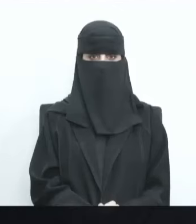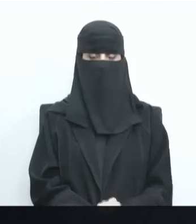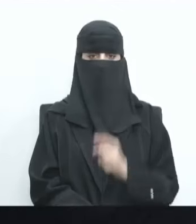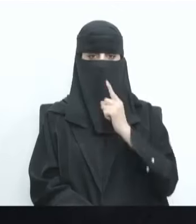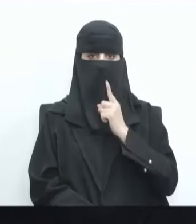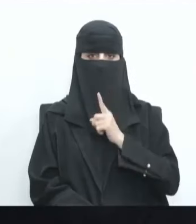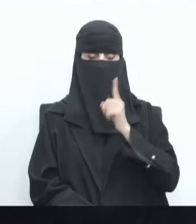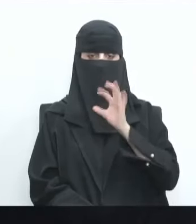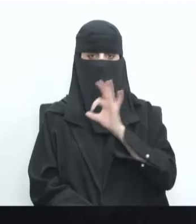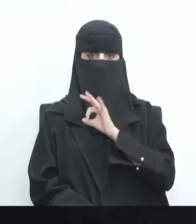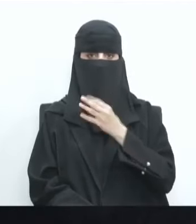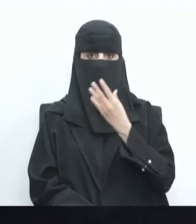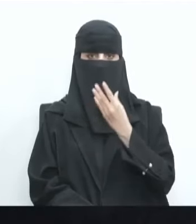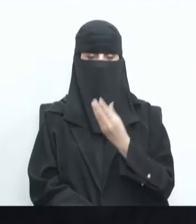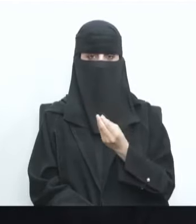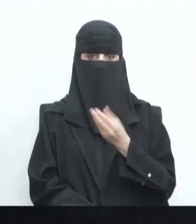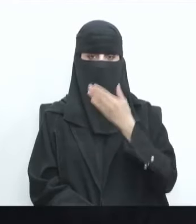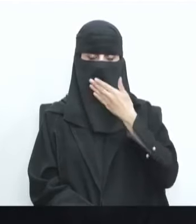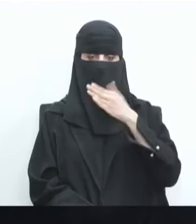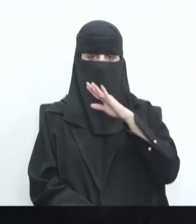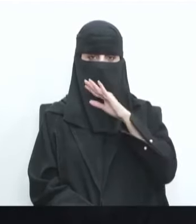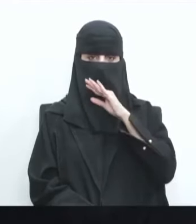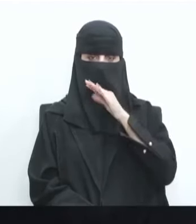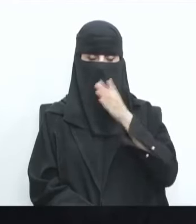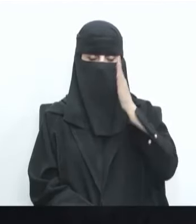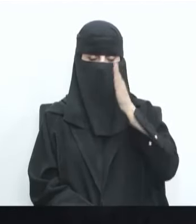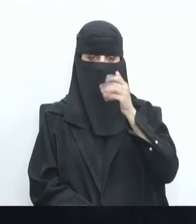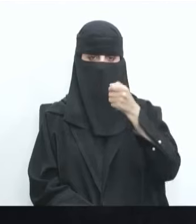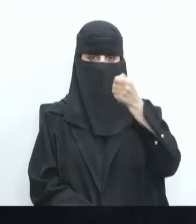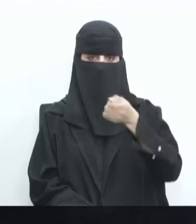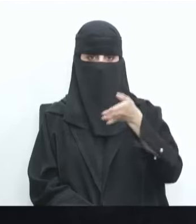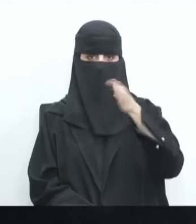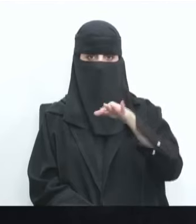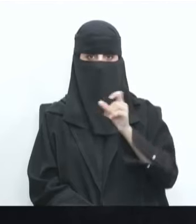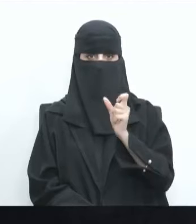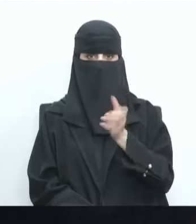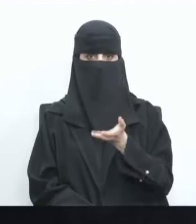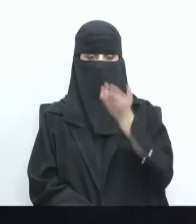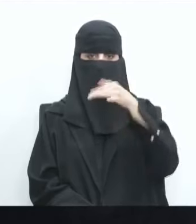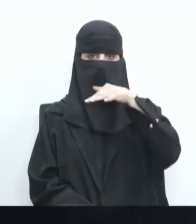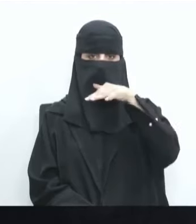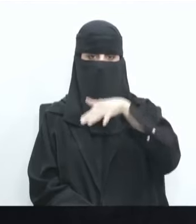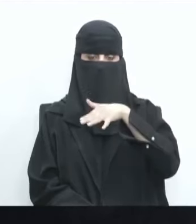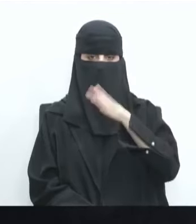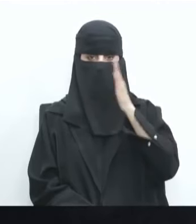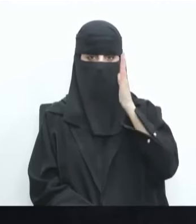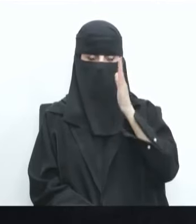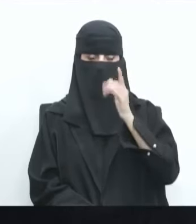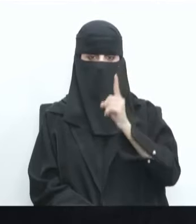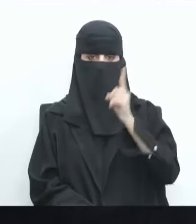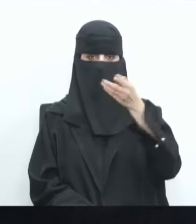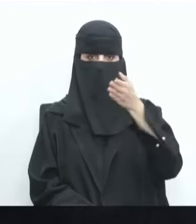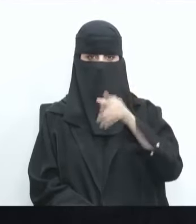بسم الله الرحمن الرحيم الحمد لله رب العالمين والصلاه والسلام على اشرف الانبياء والمرسلين سيدنا